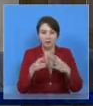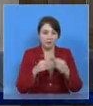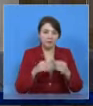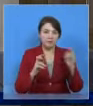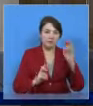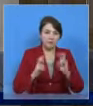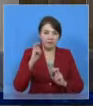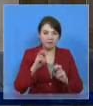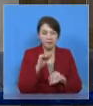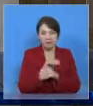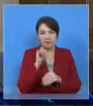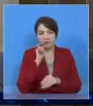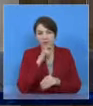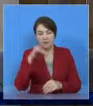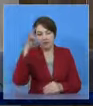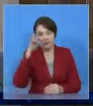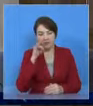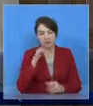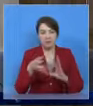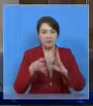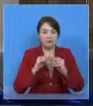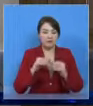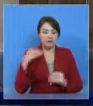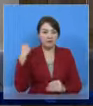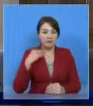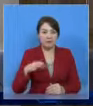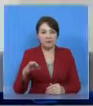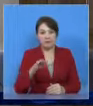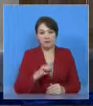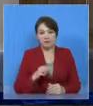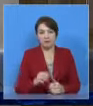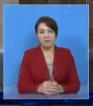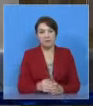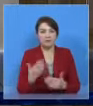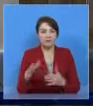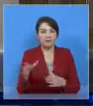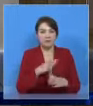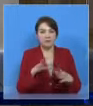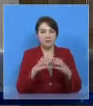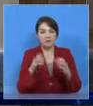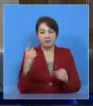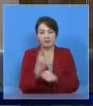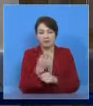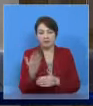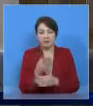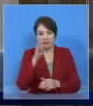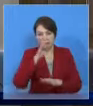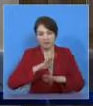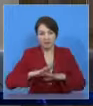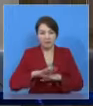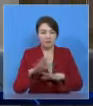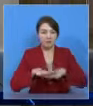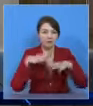предприятие инвестировать в экономику Казахстана в целом-то Кемеровского региона в частности в сети компании впервые вашей стране и они